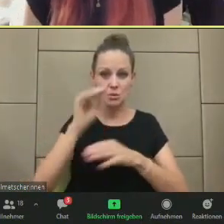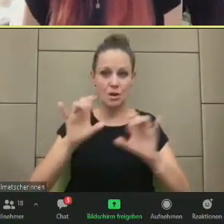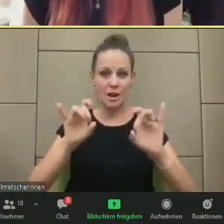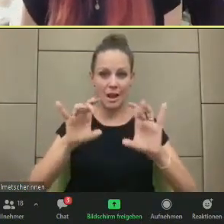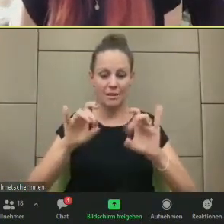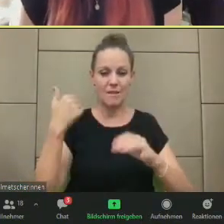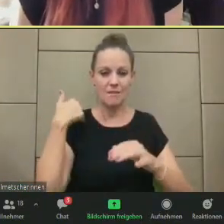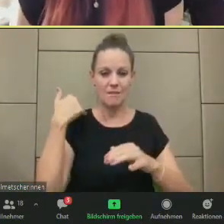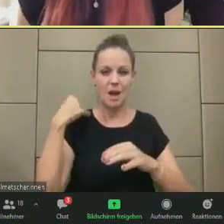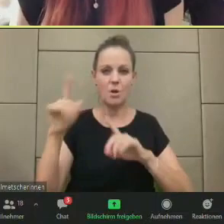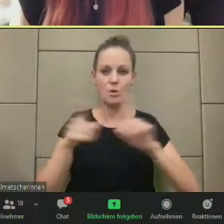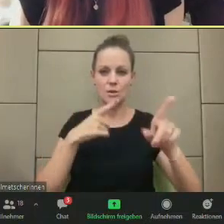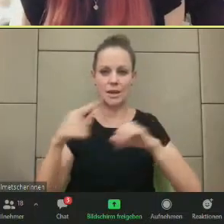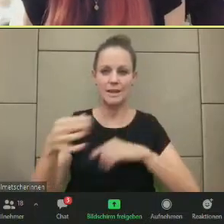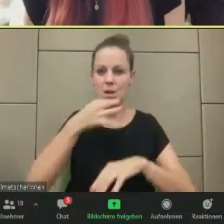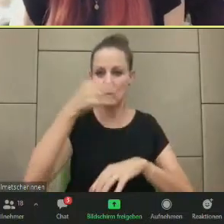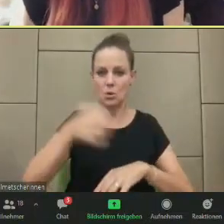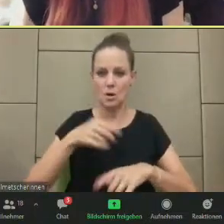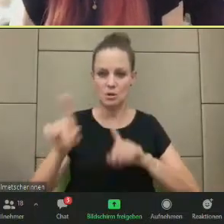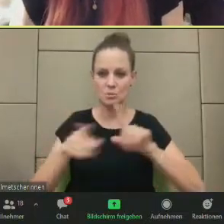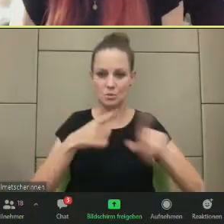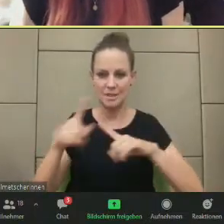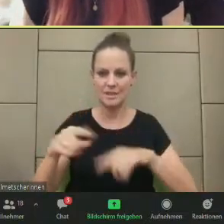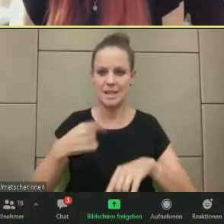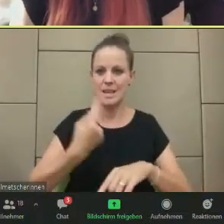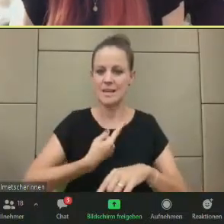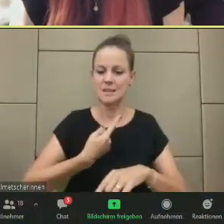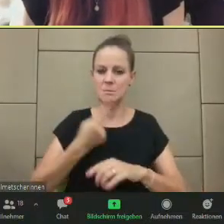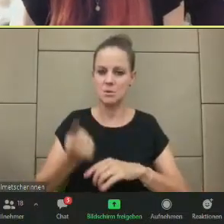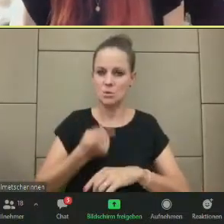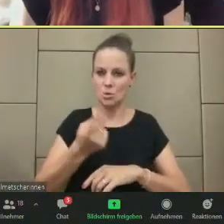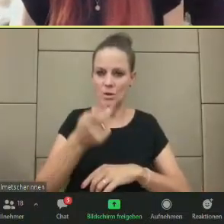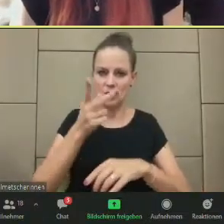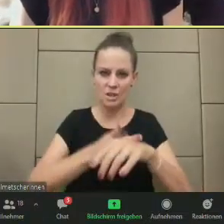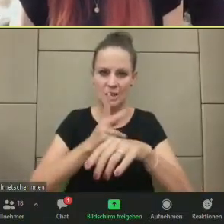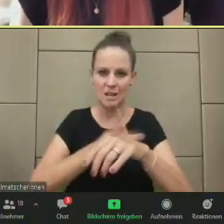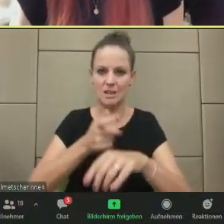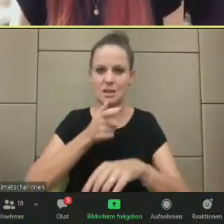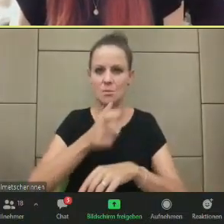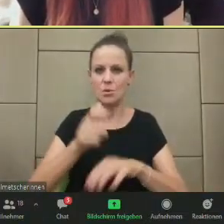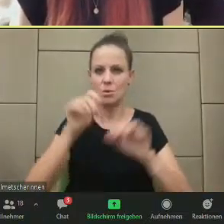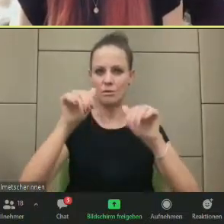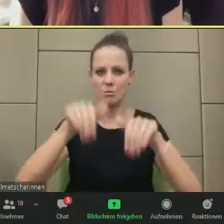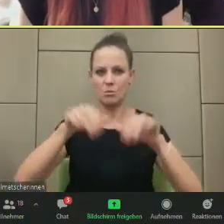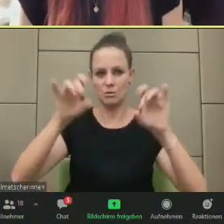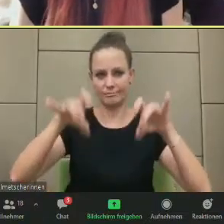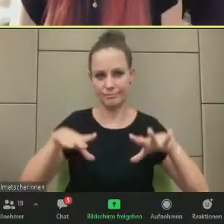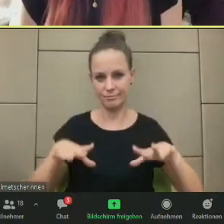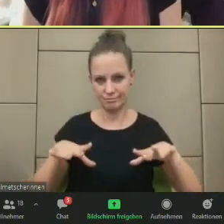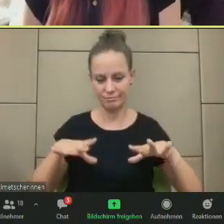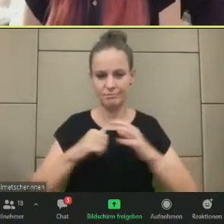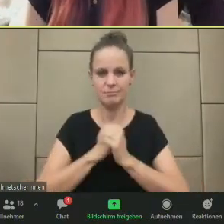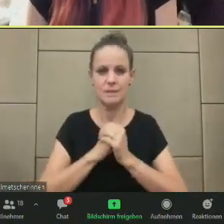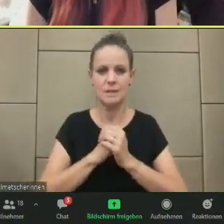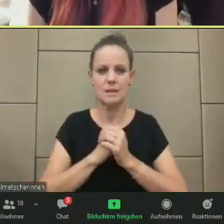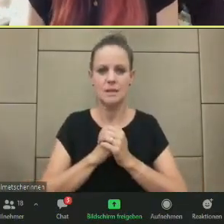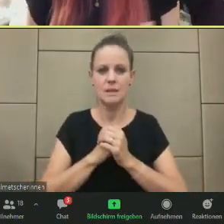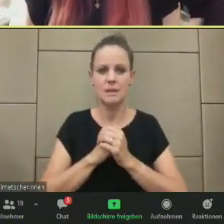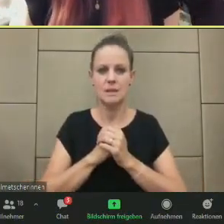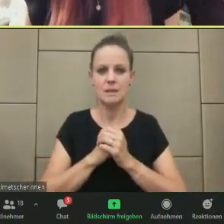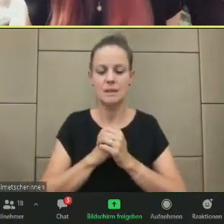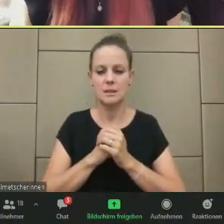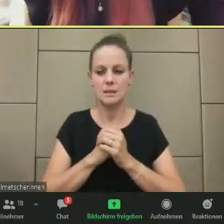Musik unterrichtet, aber aufgrund einer chronischen Krankheit musste ich diesen Beruf leider aufgeben. Und